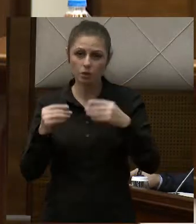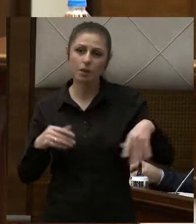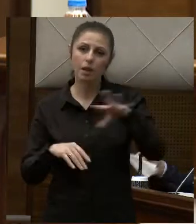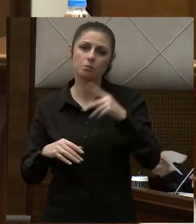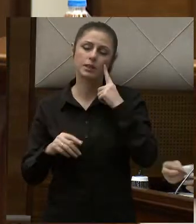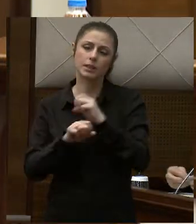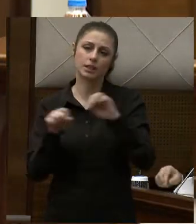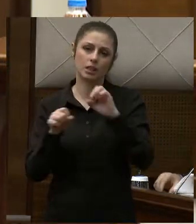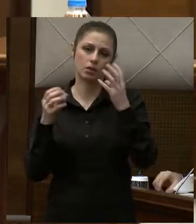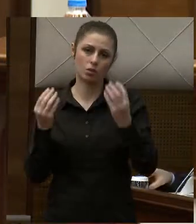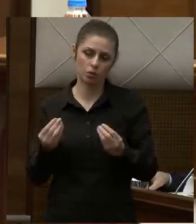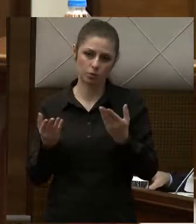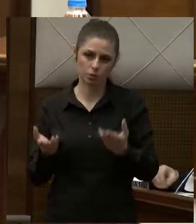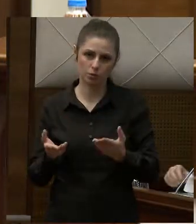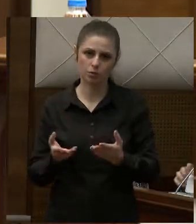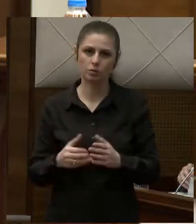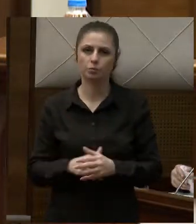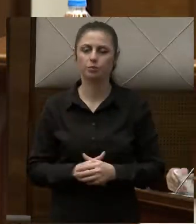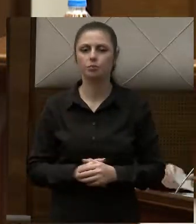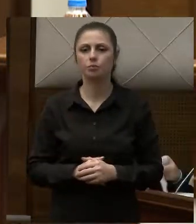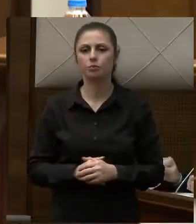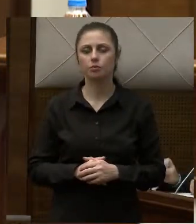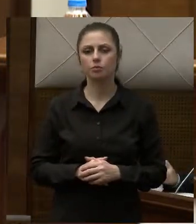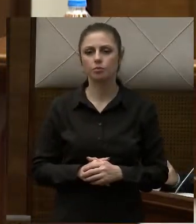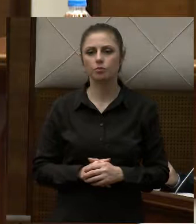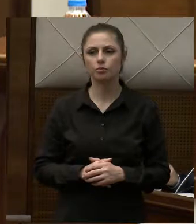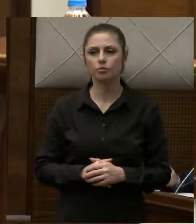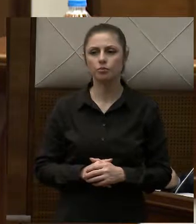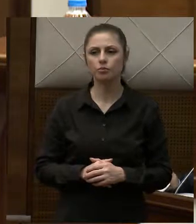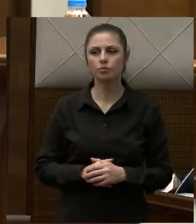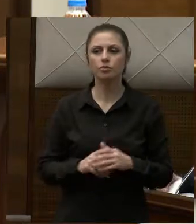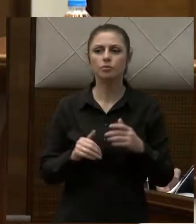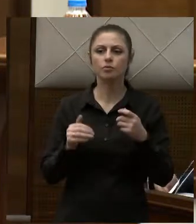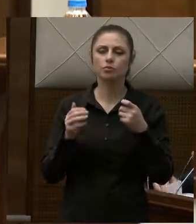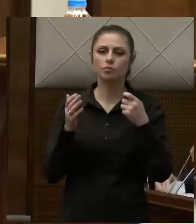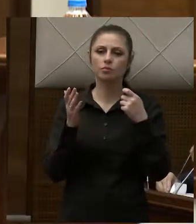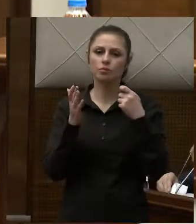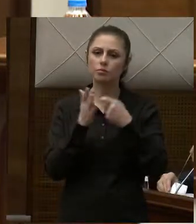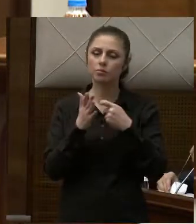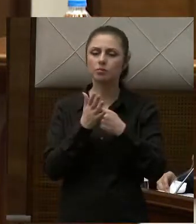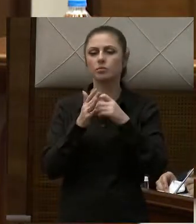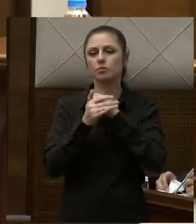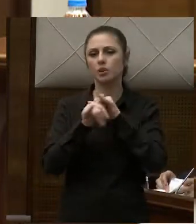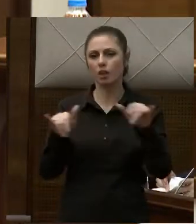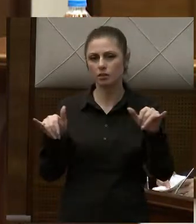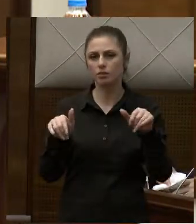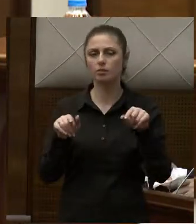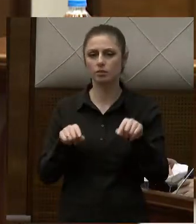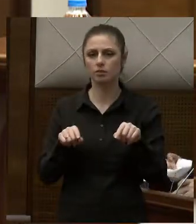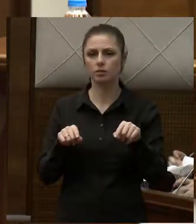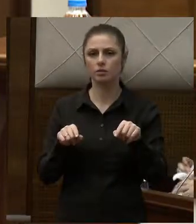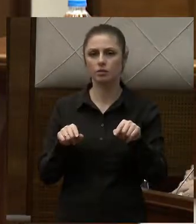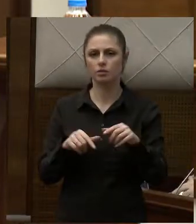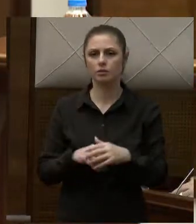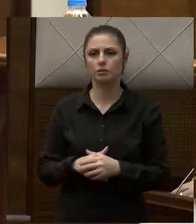bakmamız lazım. Burada bir popülizm, goygoyculuğun hiçbir anlamı yoktur. Hiçbir partiye, hiçbirimize. Buraya